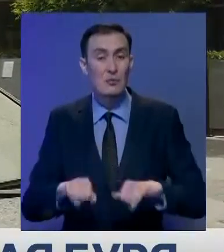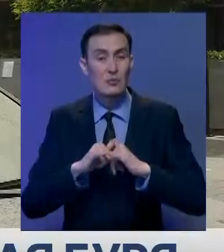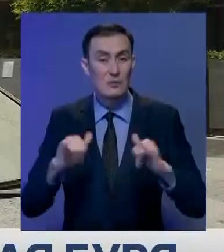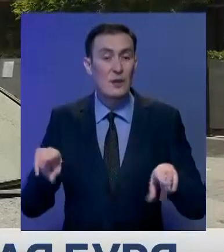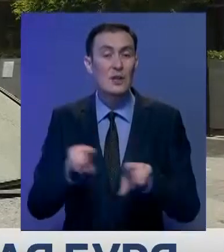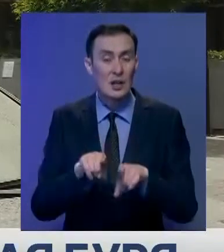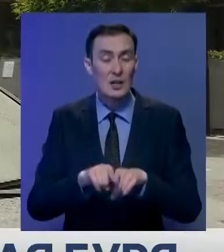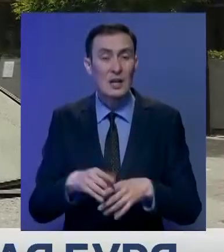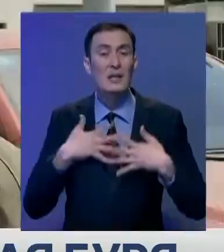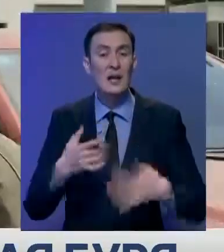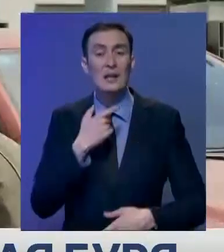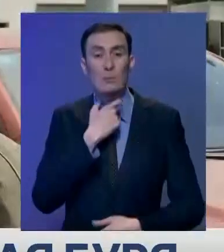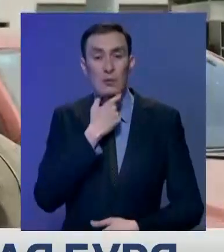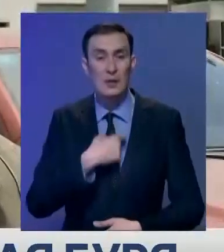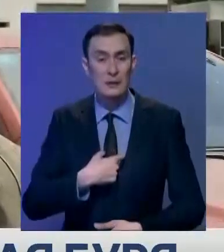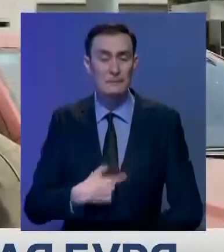числе дыхательных путей.